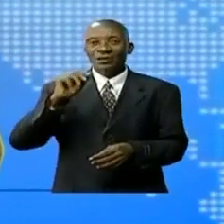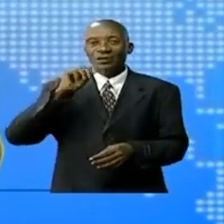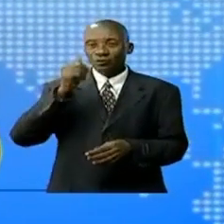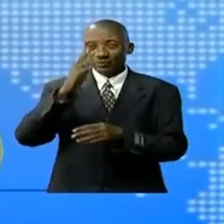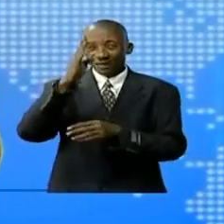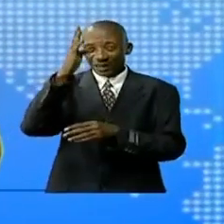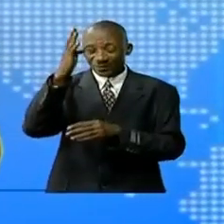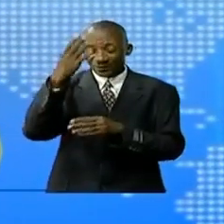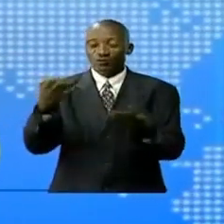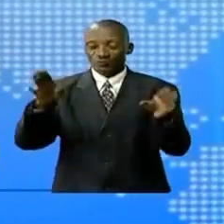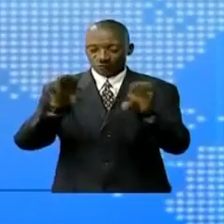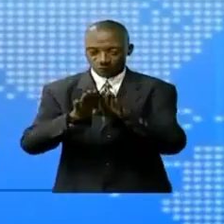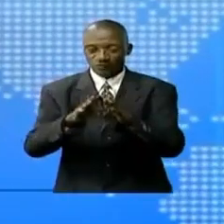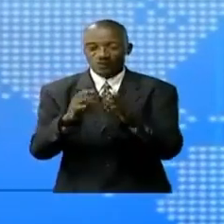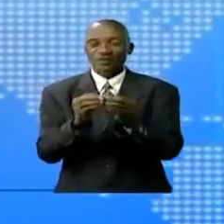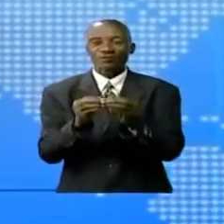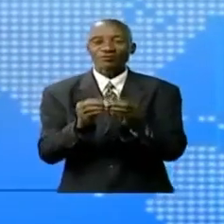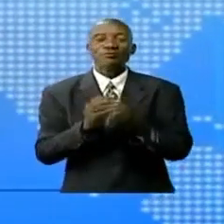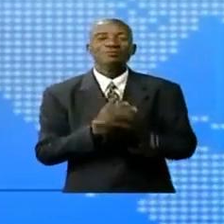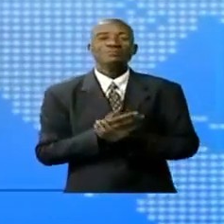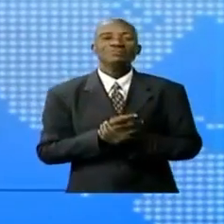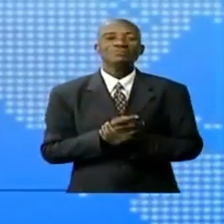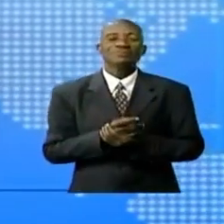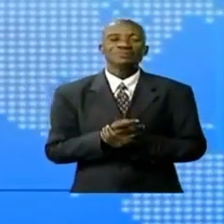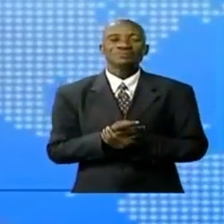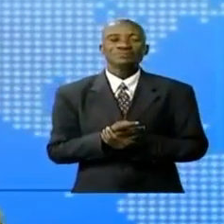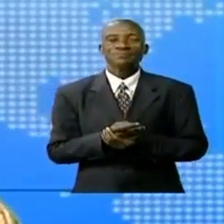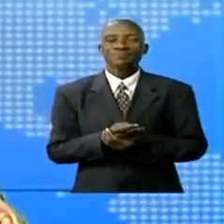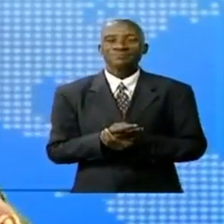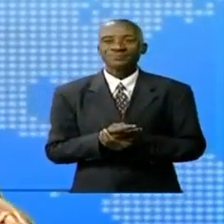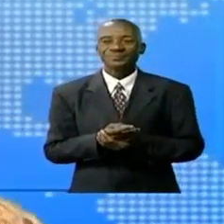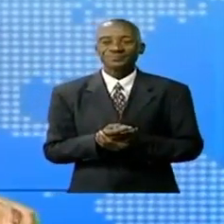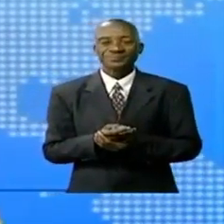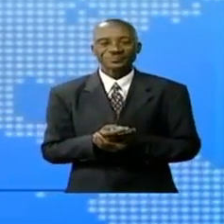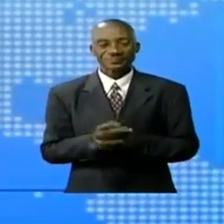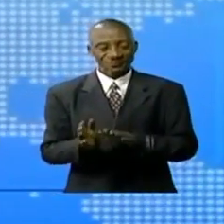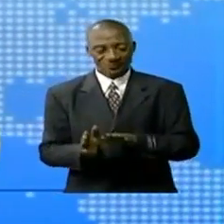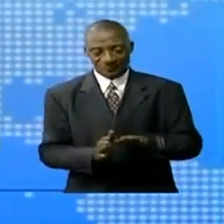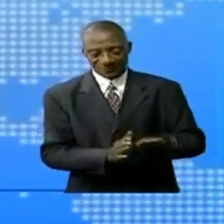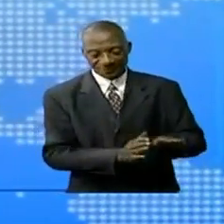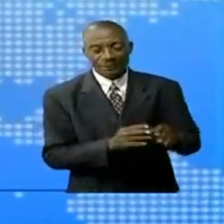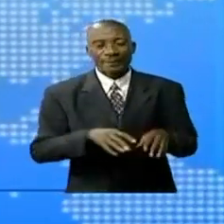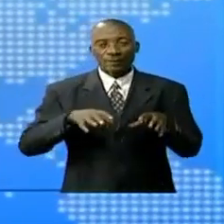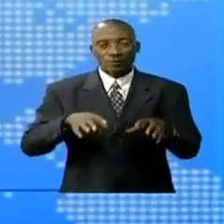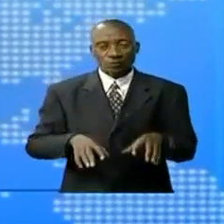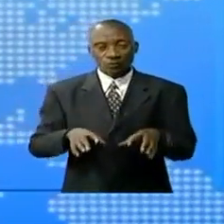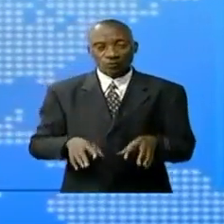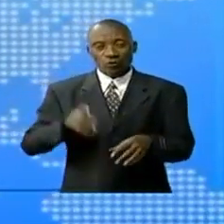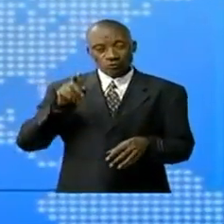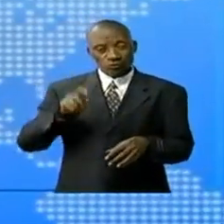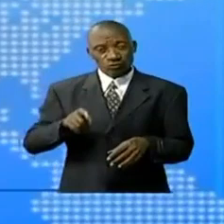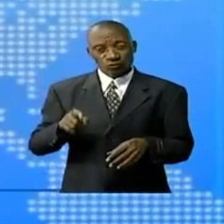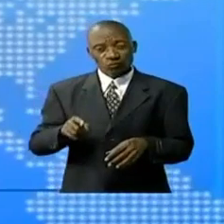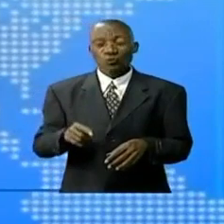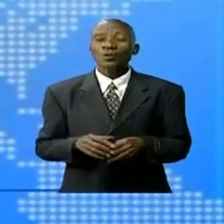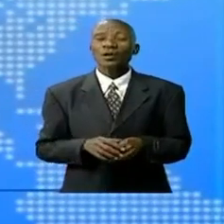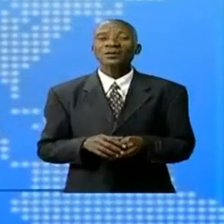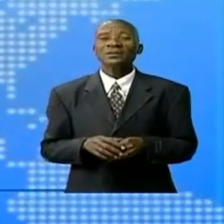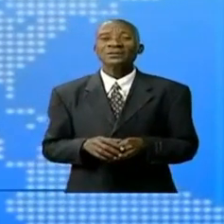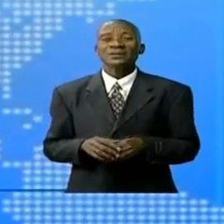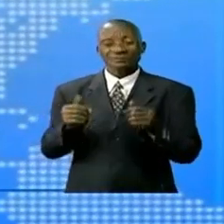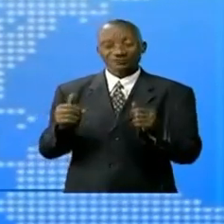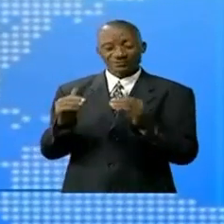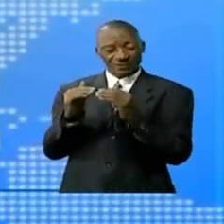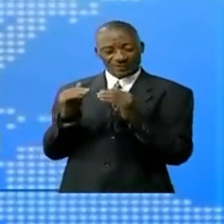dans nos prochaines éditions. La République démocratique du Congo est invitée à promouvoir sa culture dans toute sa